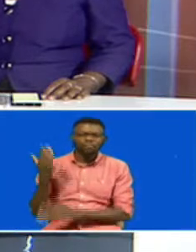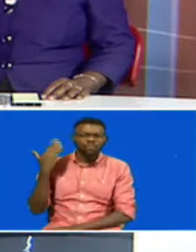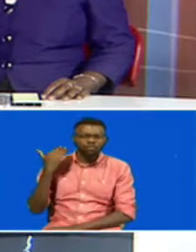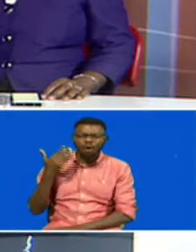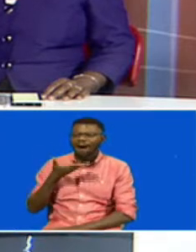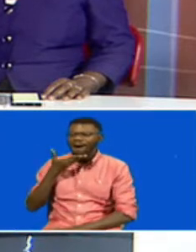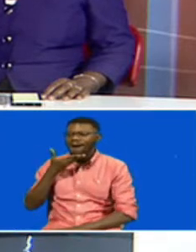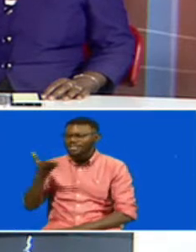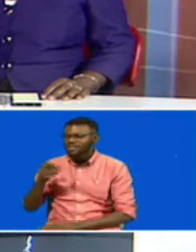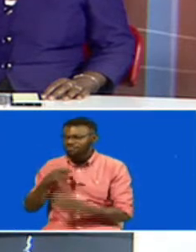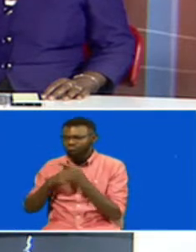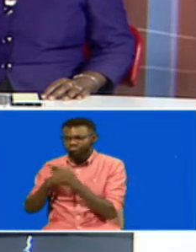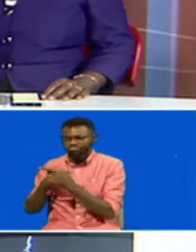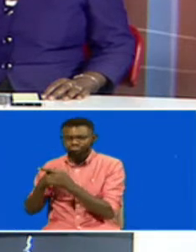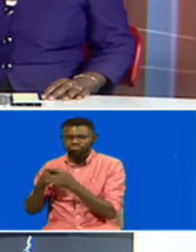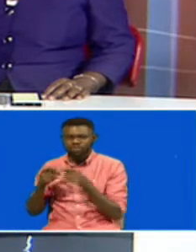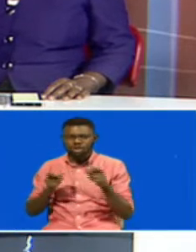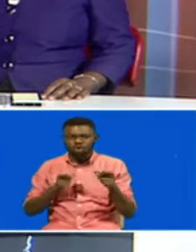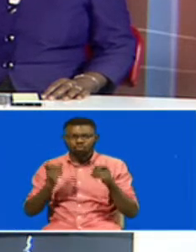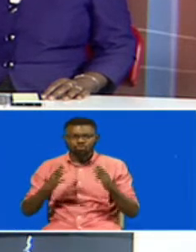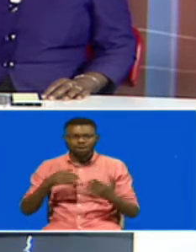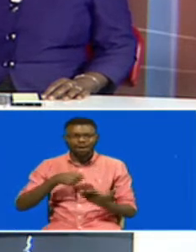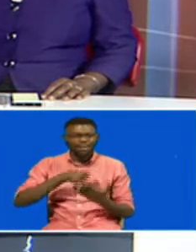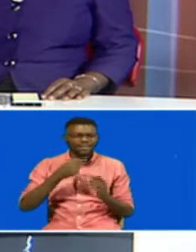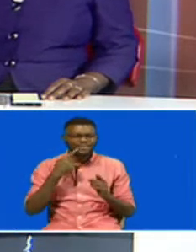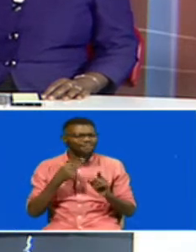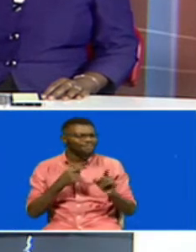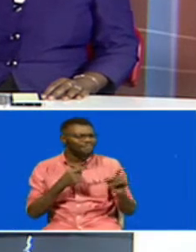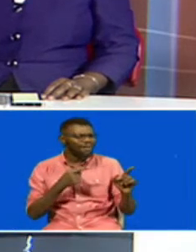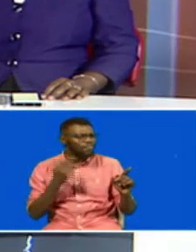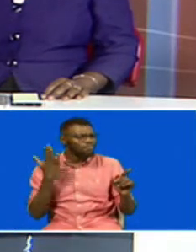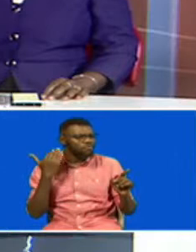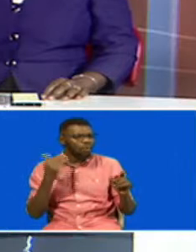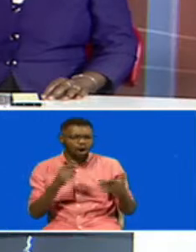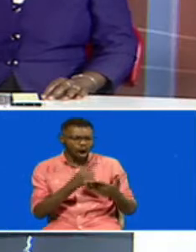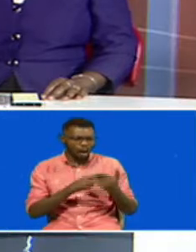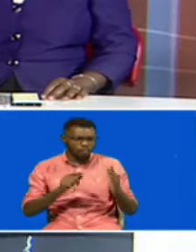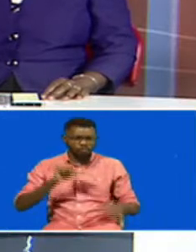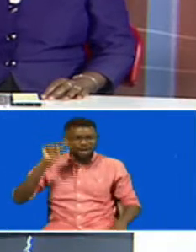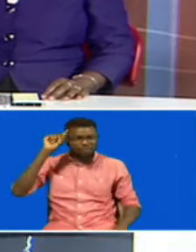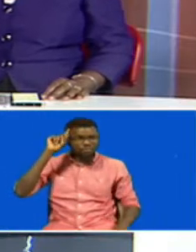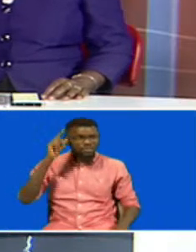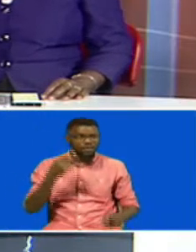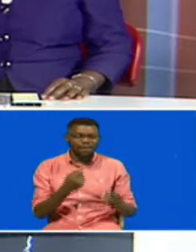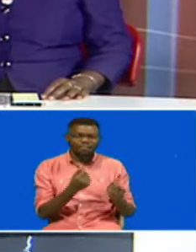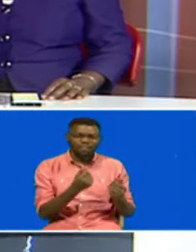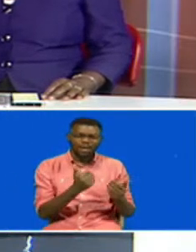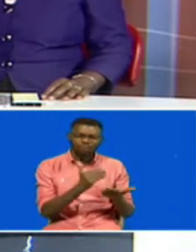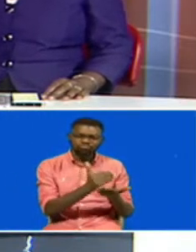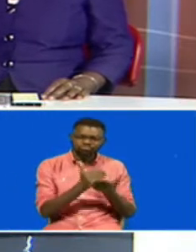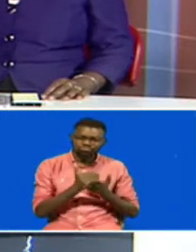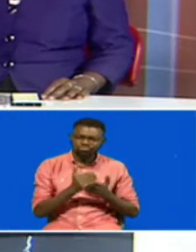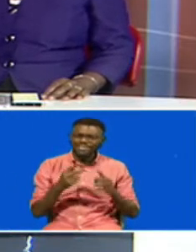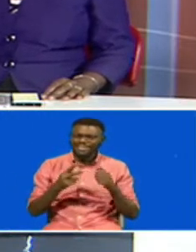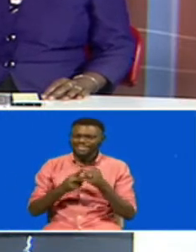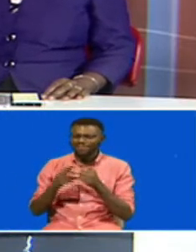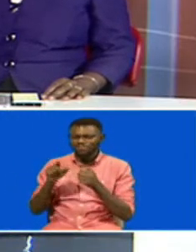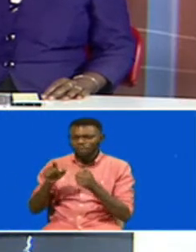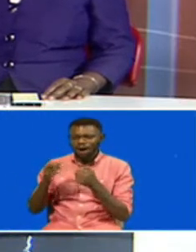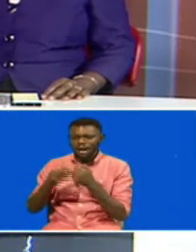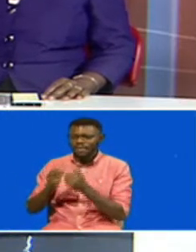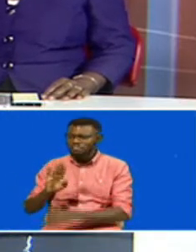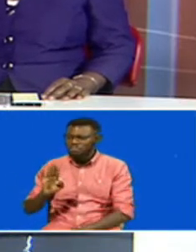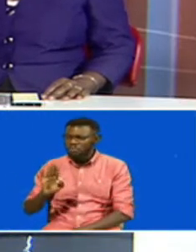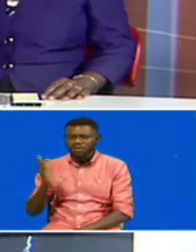Margaret Nyakango, akisema vile vile Nyakango aliruhusu serikali ya sasa kutoa zaidi ya shilingi bilioni 7.8